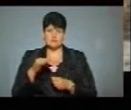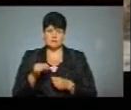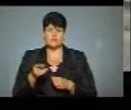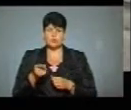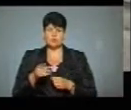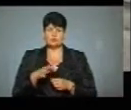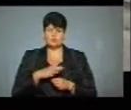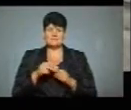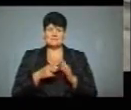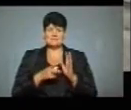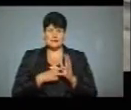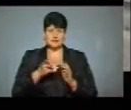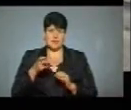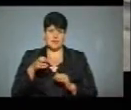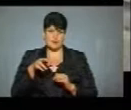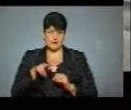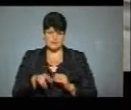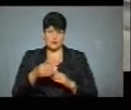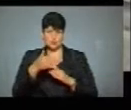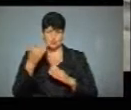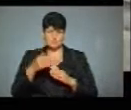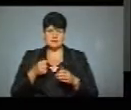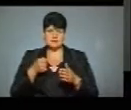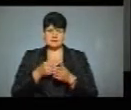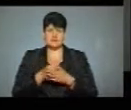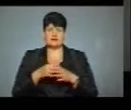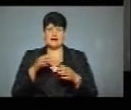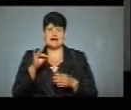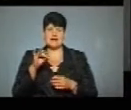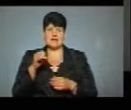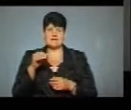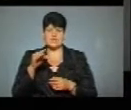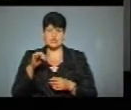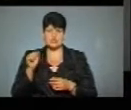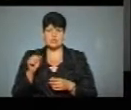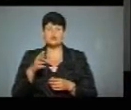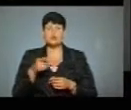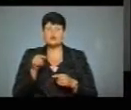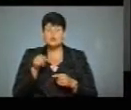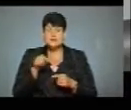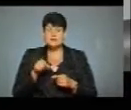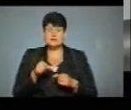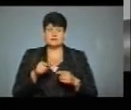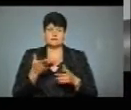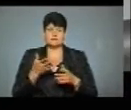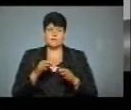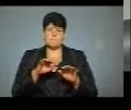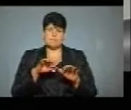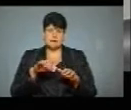Тернополі сталася 17 липня. Конструкцію збив автомобіль-рефрижератор «Мерседес». Тоді обмежувач на ремонт забрало